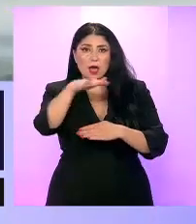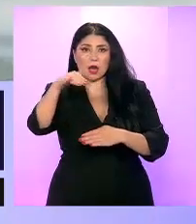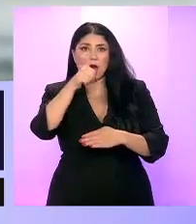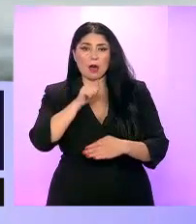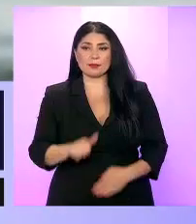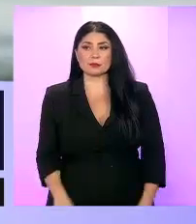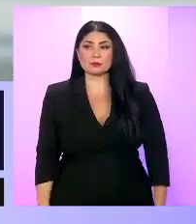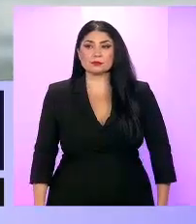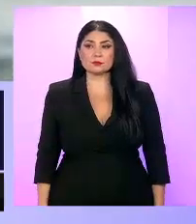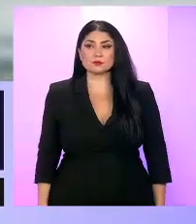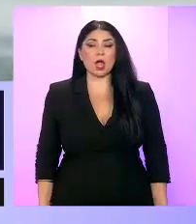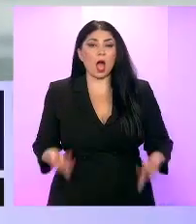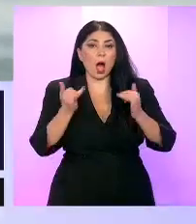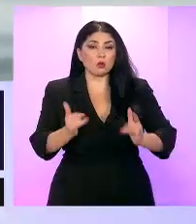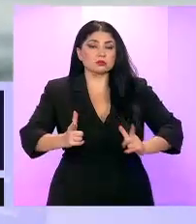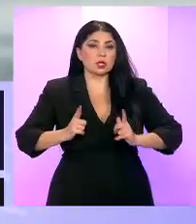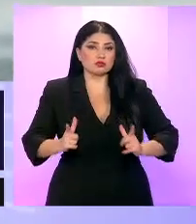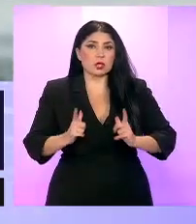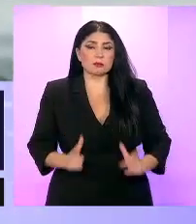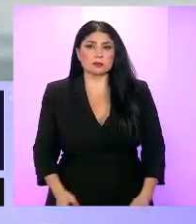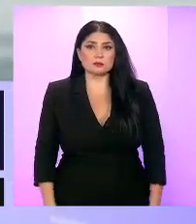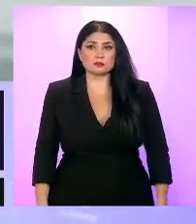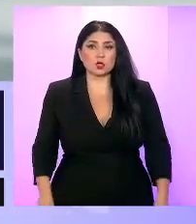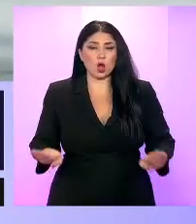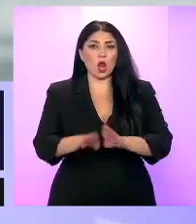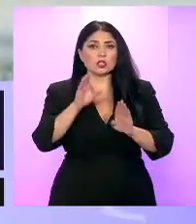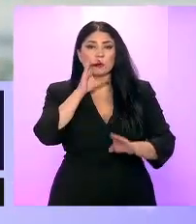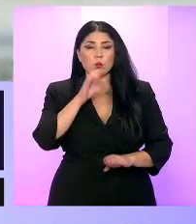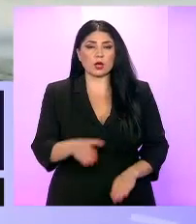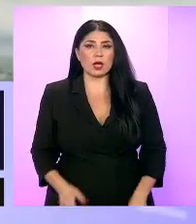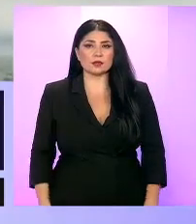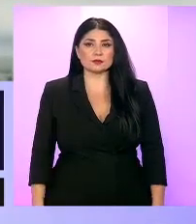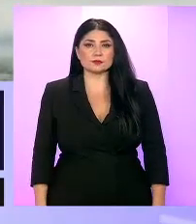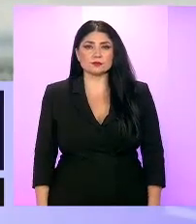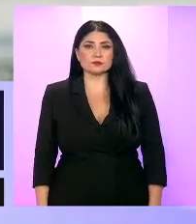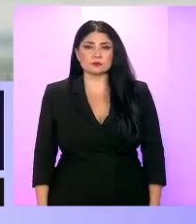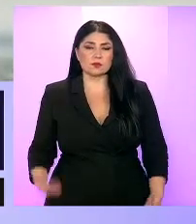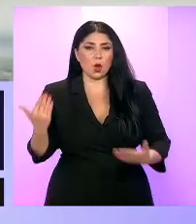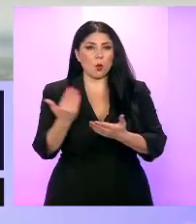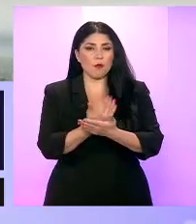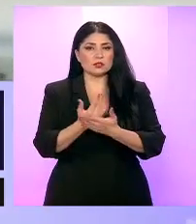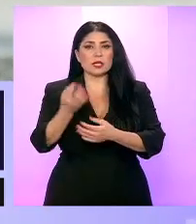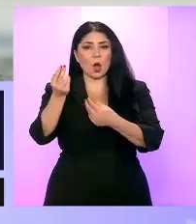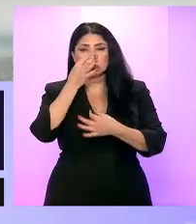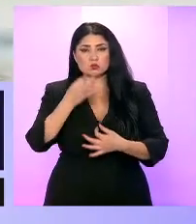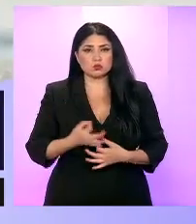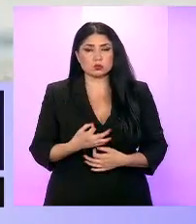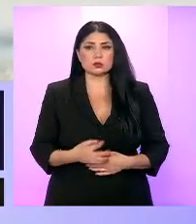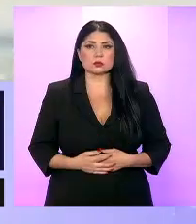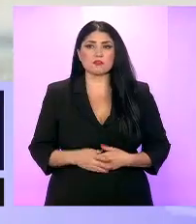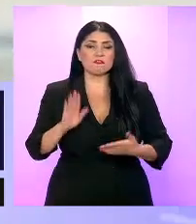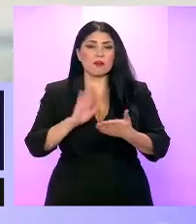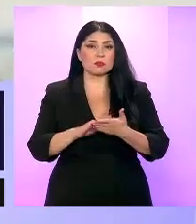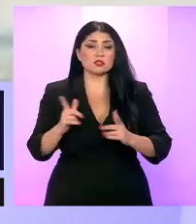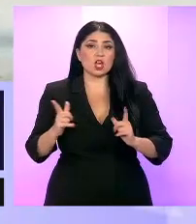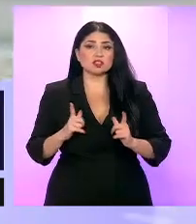față se așteaptă, deci colegi din Bulgaria ne-au povestit, ne-au relatat faptul că se